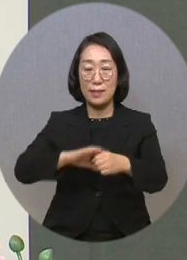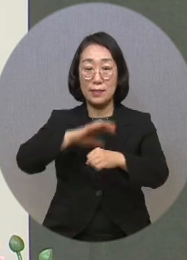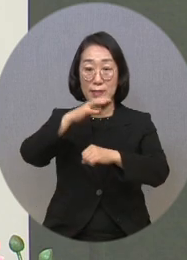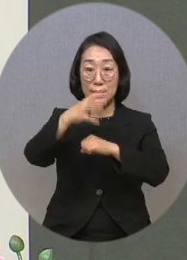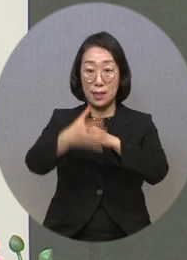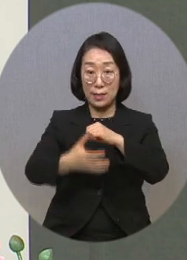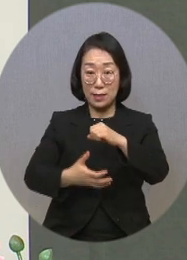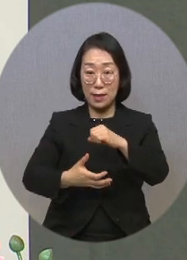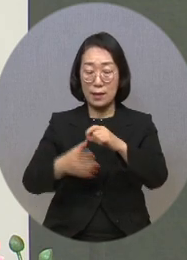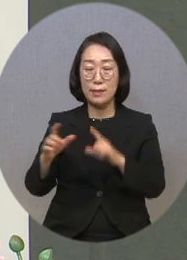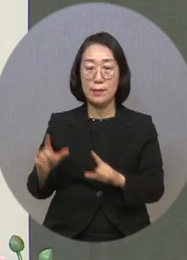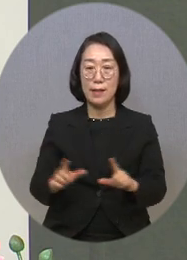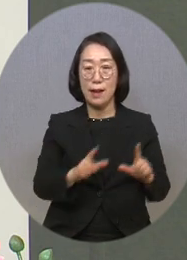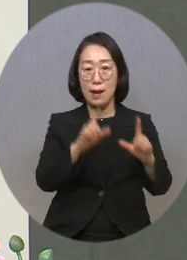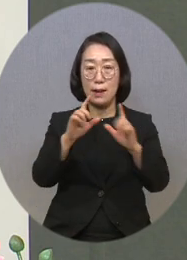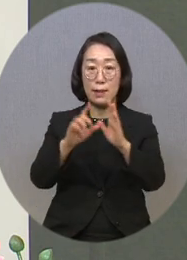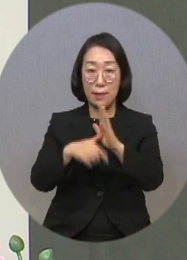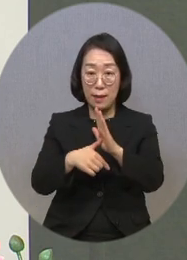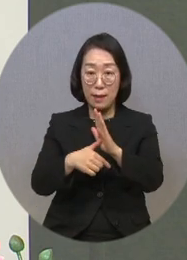세상을 살다 보면은